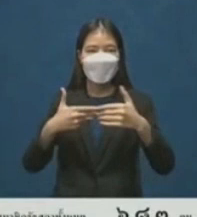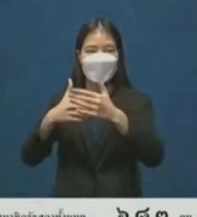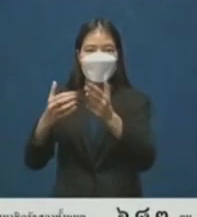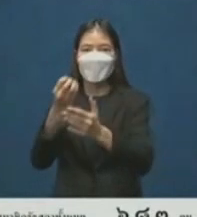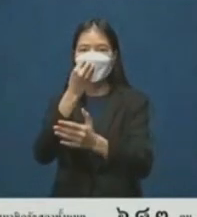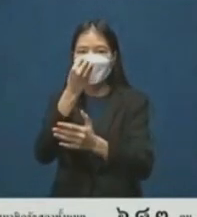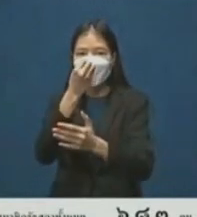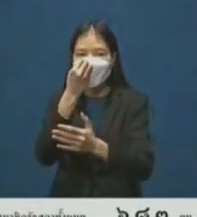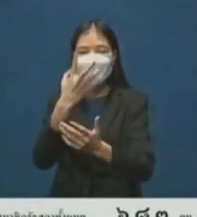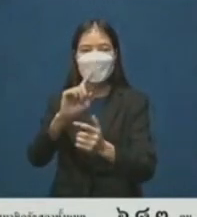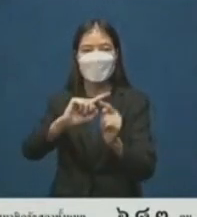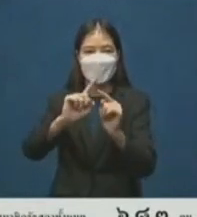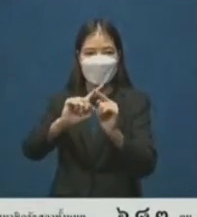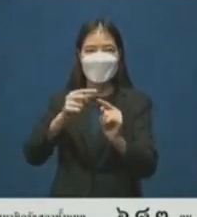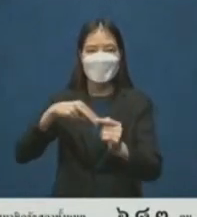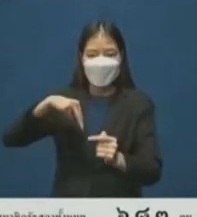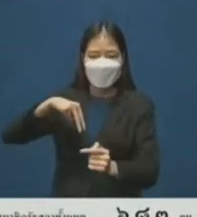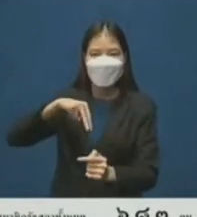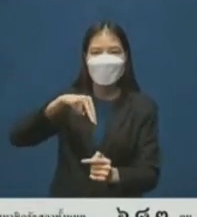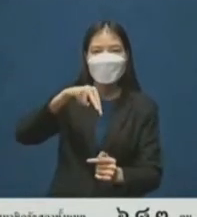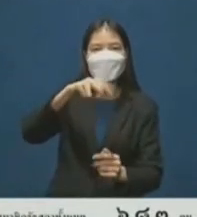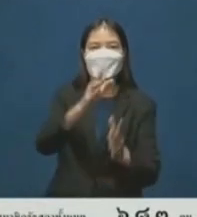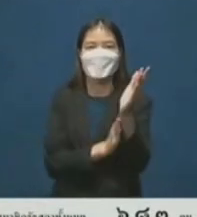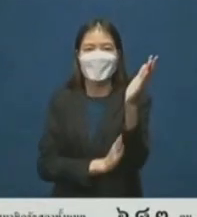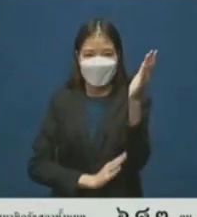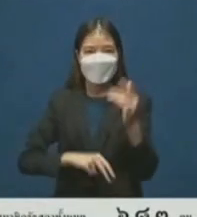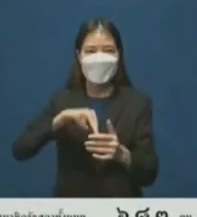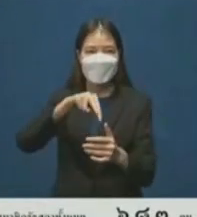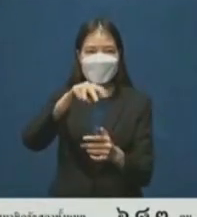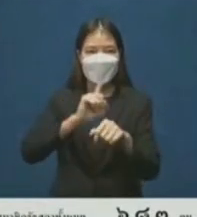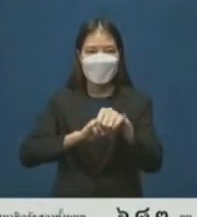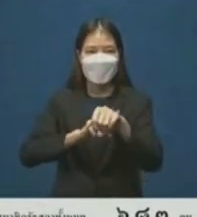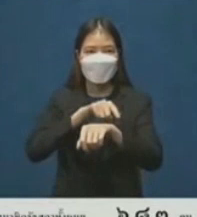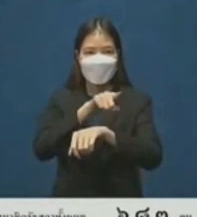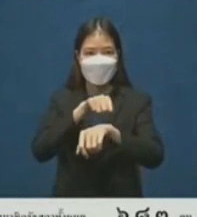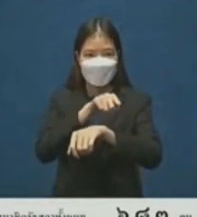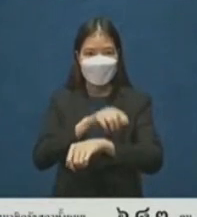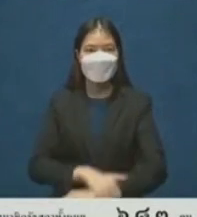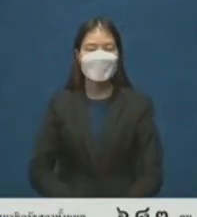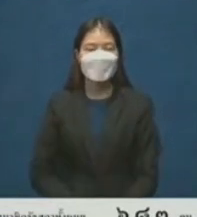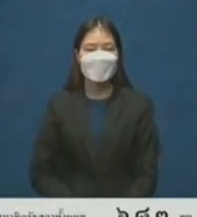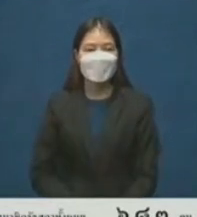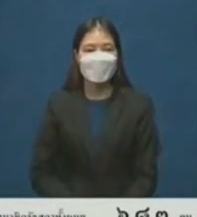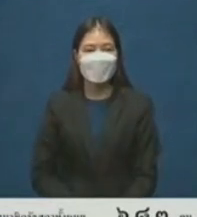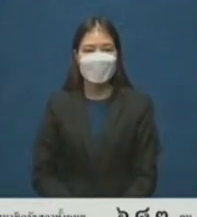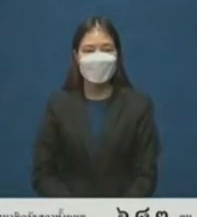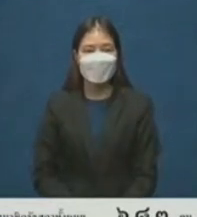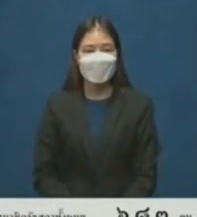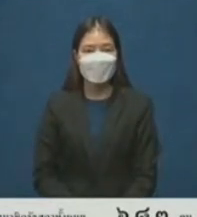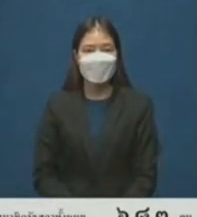ไม่ว่าห้องกรรมาธิการหรือห้องอาหารห้องอื่นก็ดีใช้เวลาเดินทางกัน